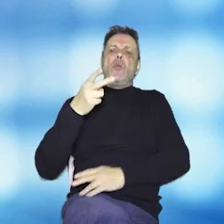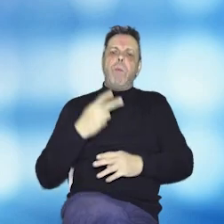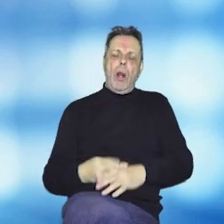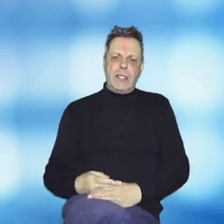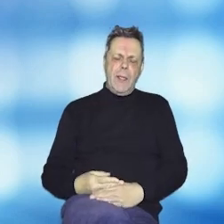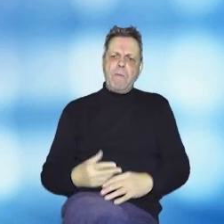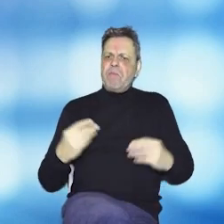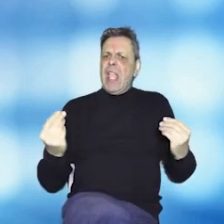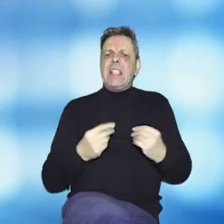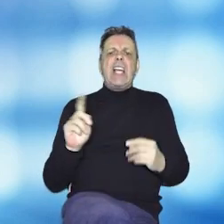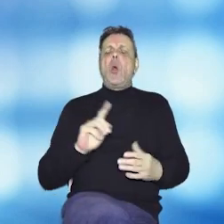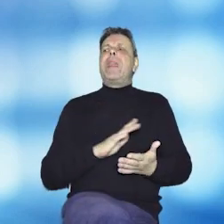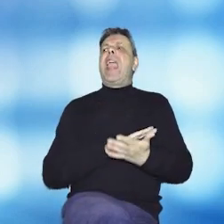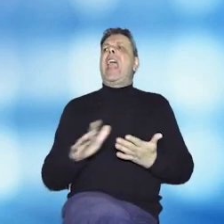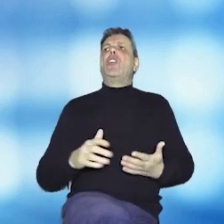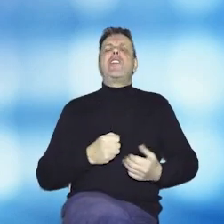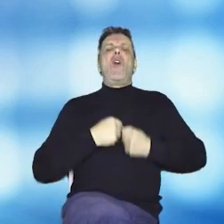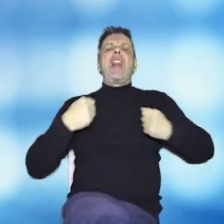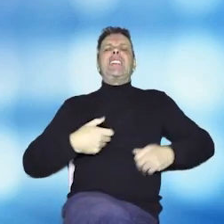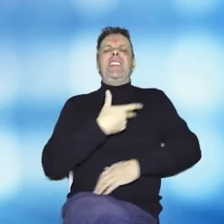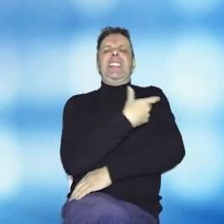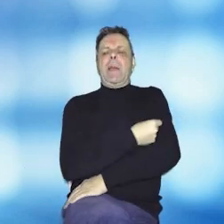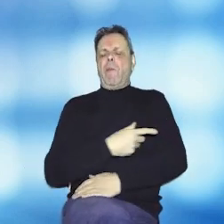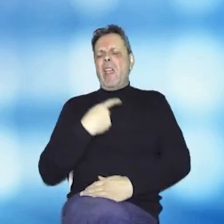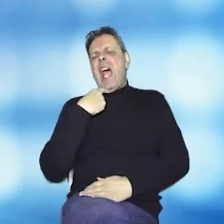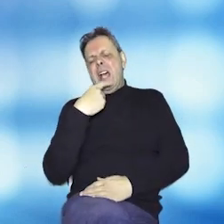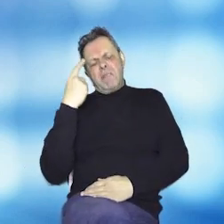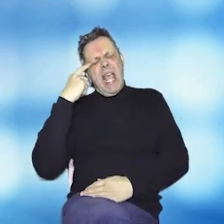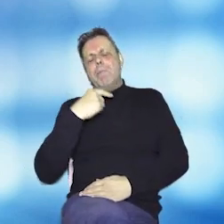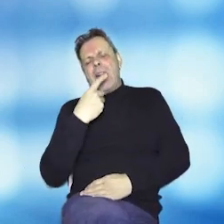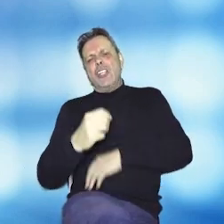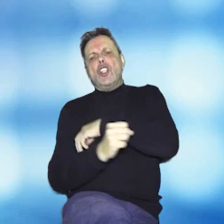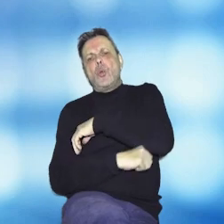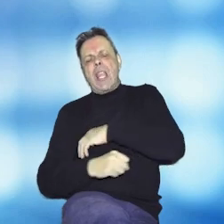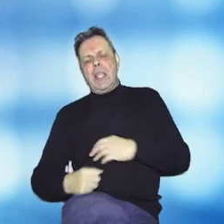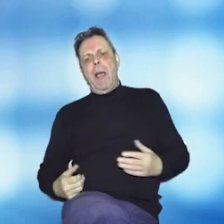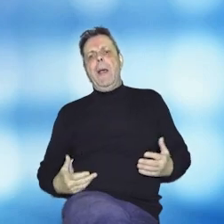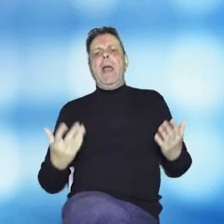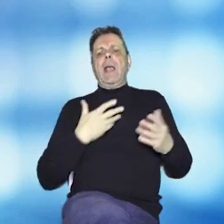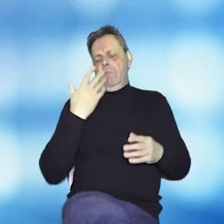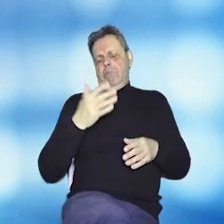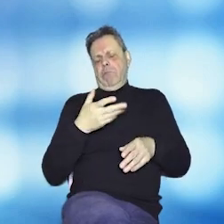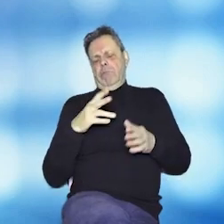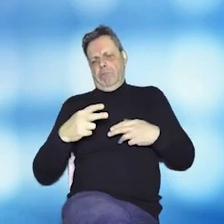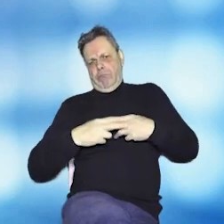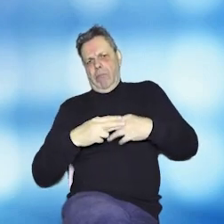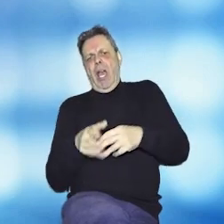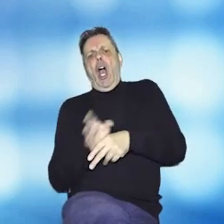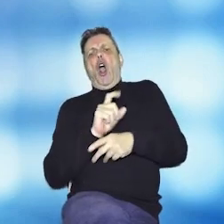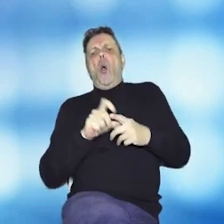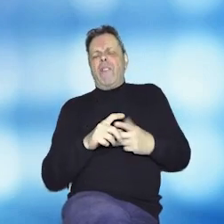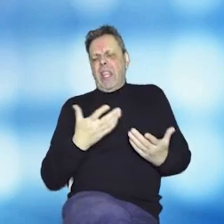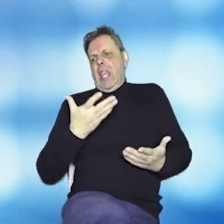bolest. Zašto nije jednostavno razviti cjepiva? Ja studentima znam reći, kad je bio COVID, jel da, pa se